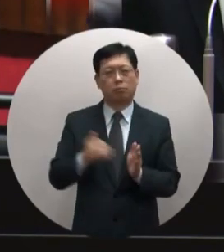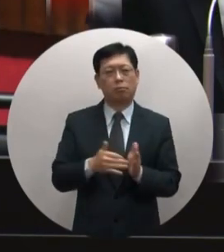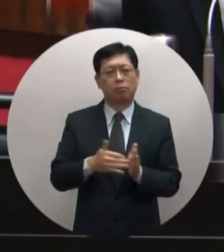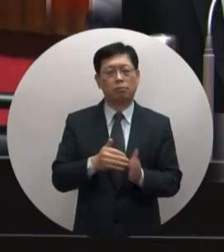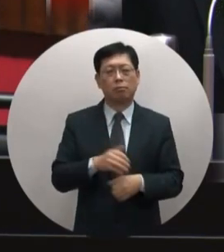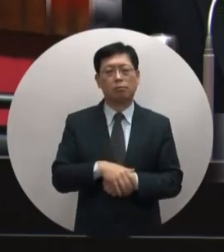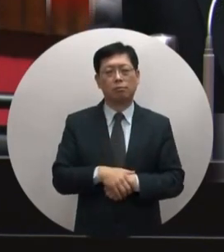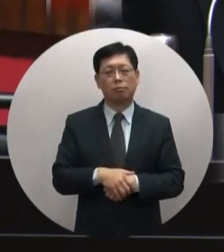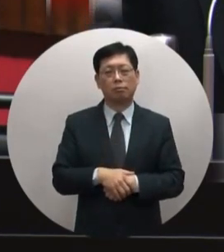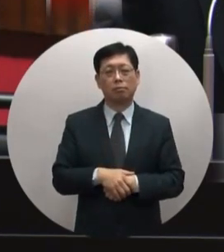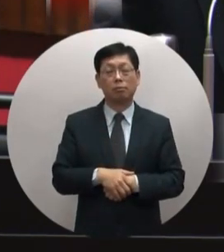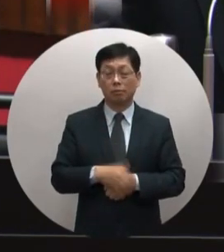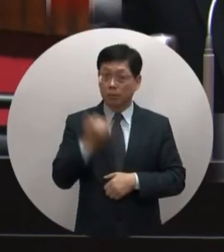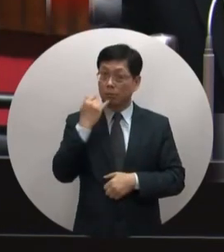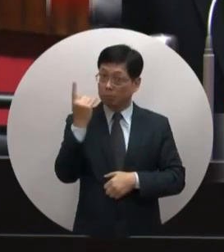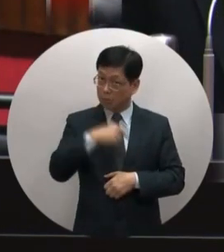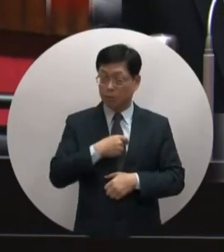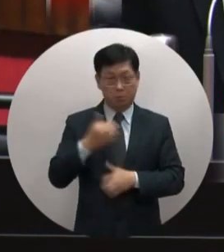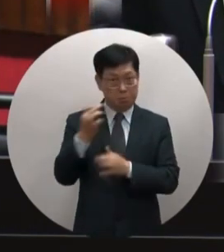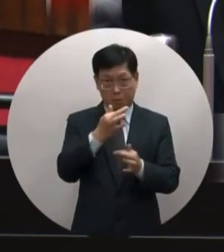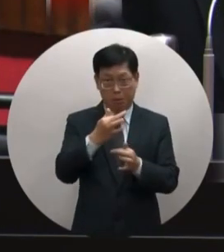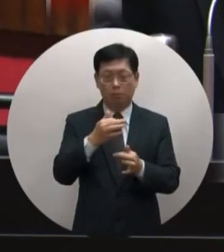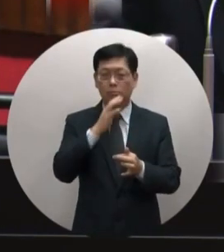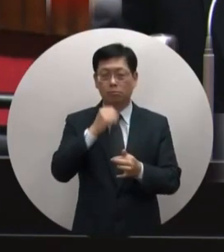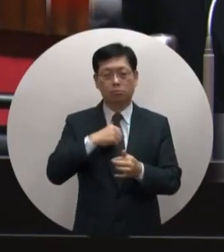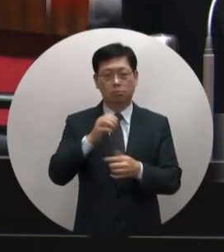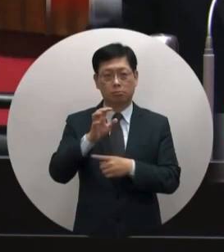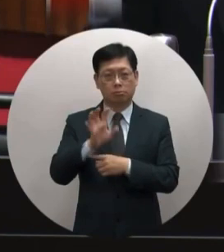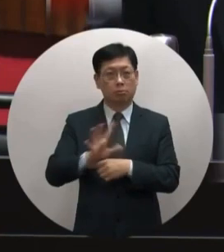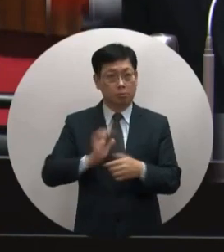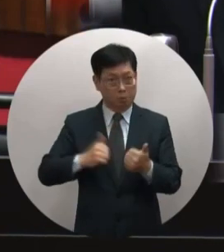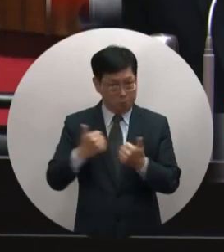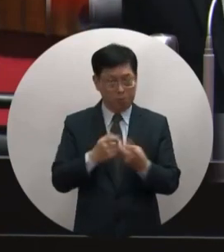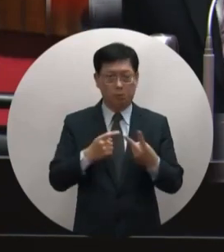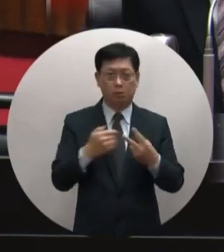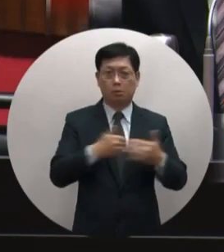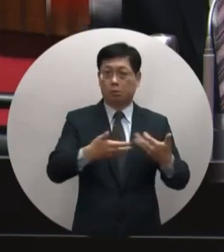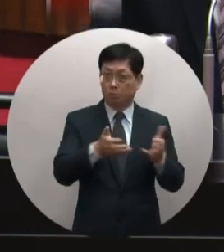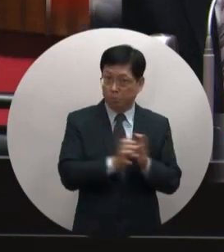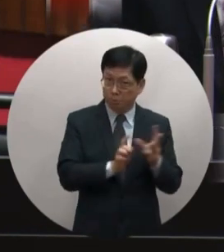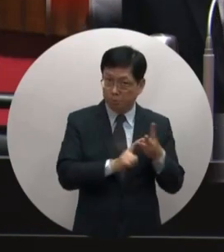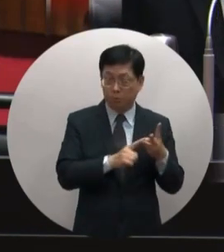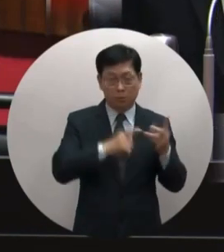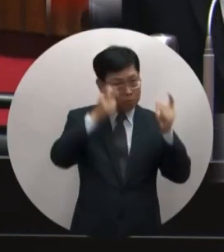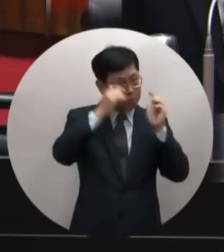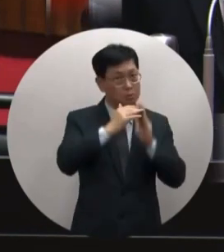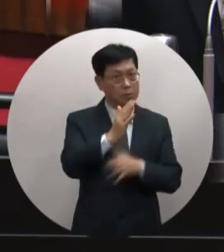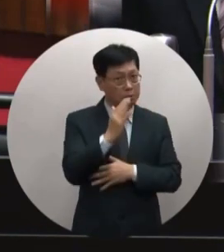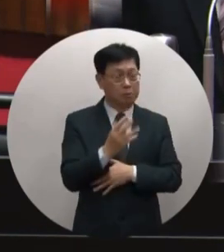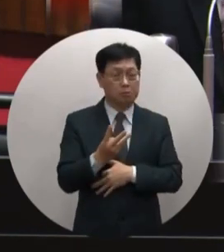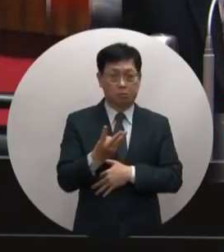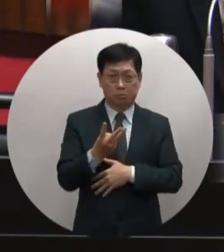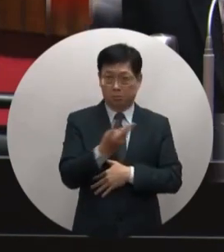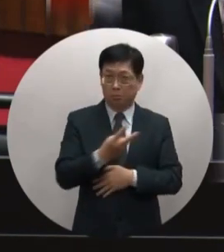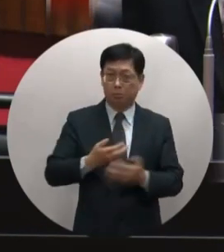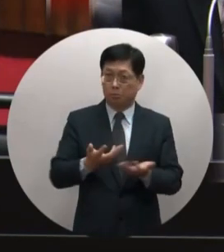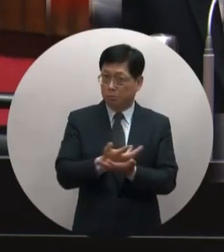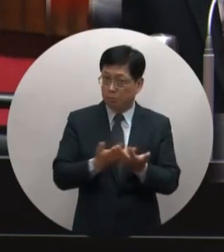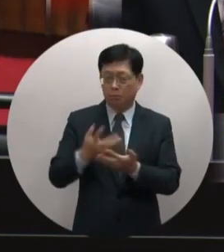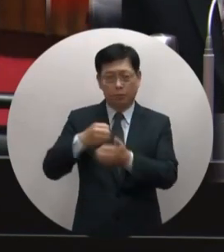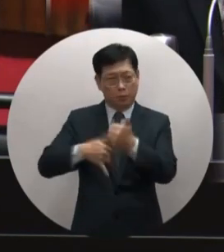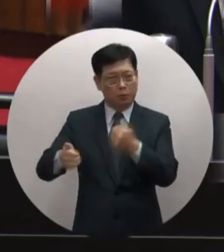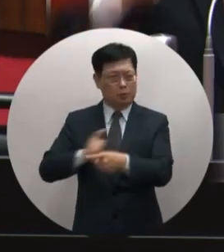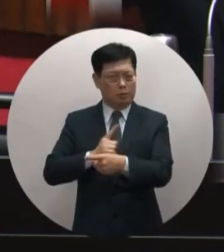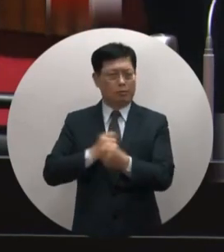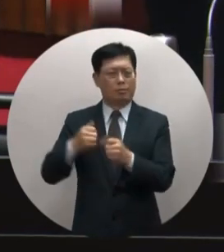所以能不能做好這個榮委會交通部跟高雄市政府這個委